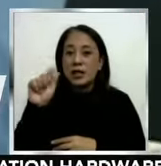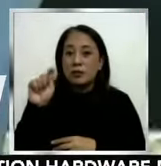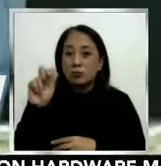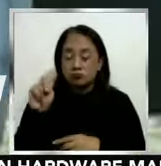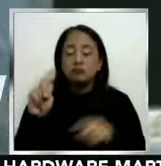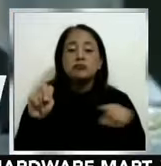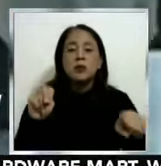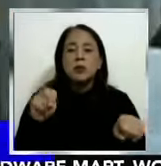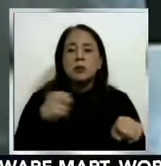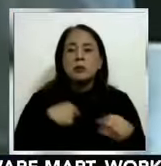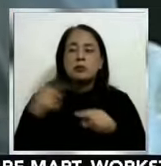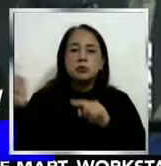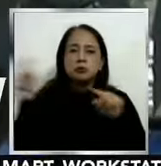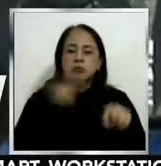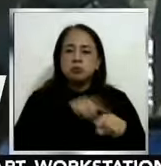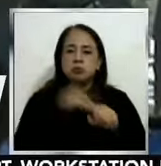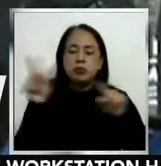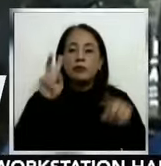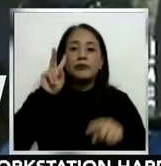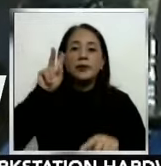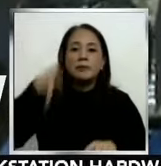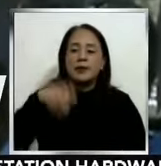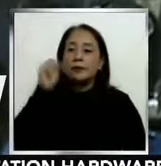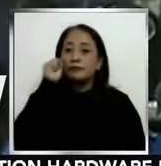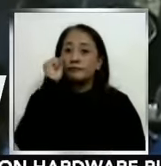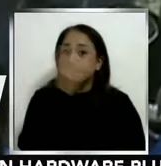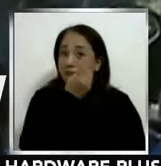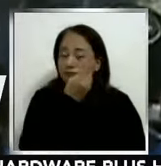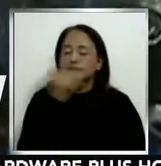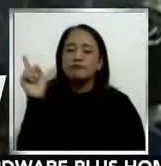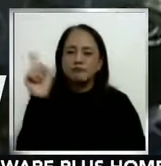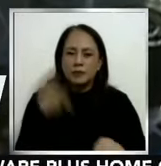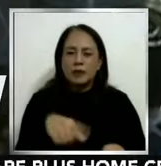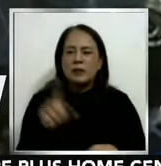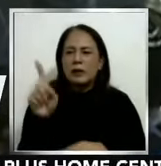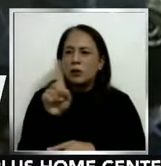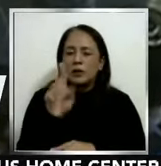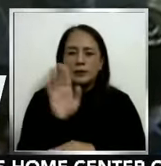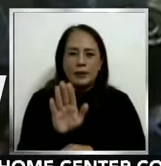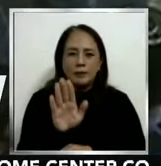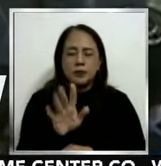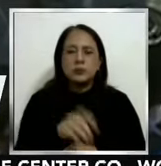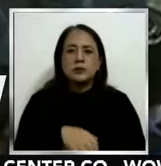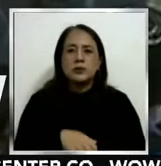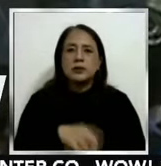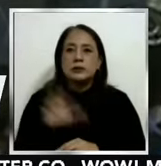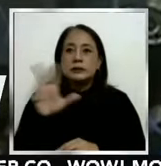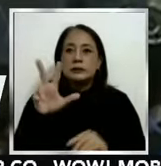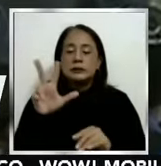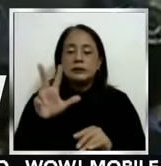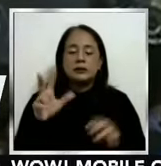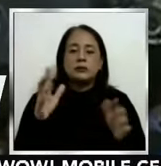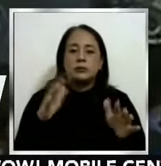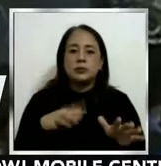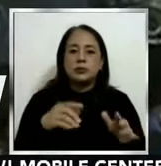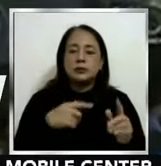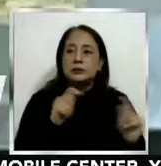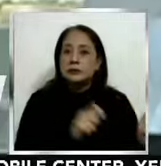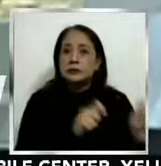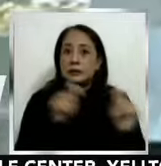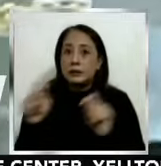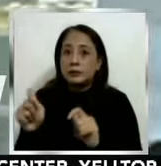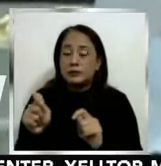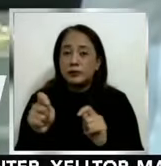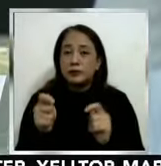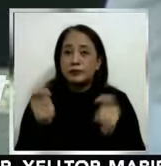Gamo si Vice President Sara Duterte alauna ng hapon. Pasado alas 3 ng hapon naman ay inilipat ang labi sa bahay ng